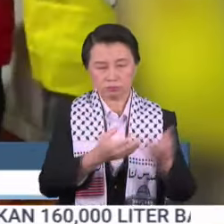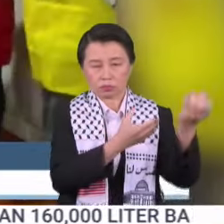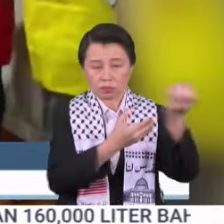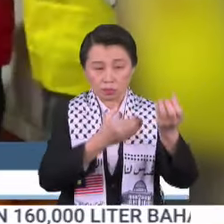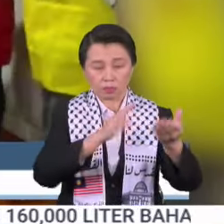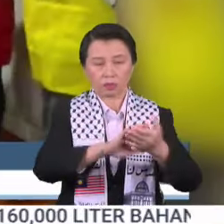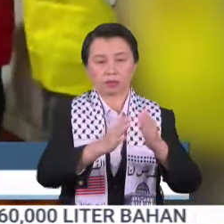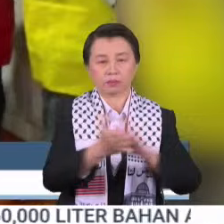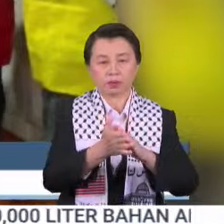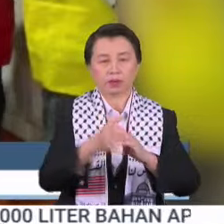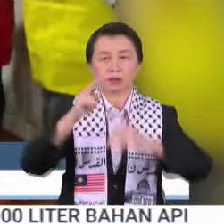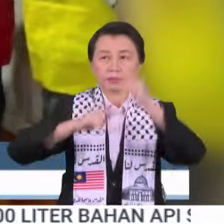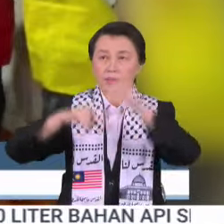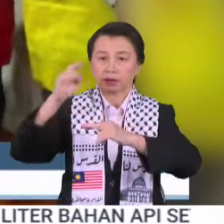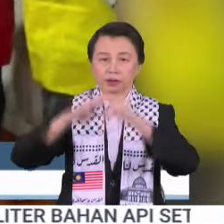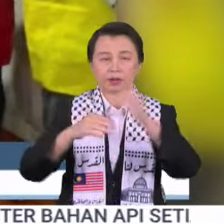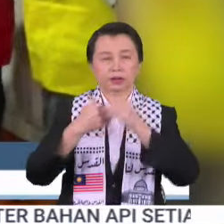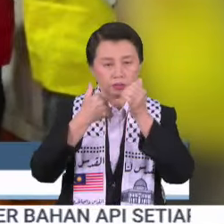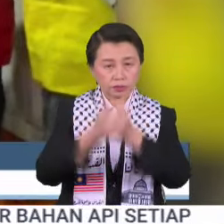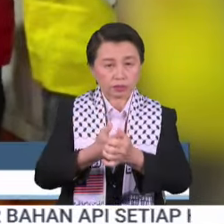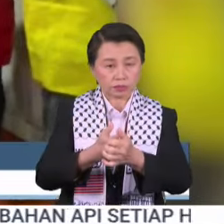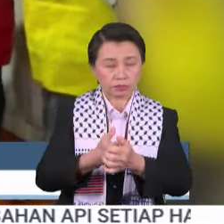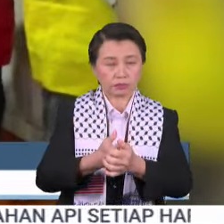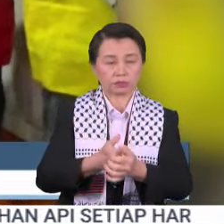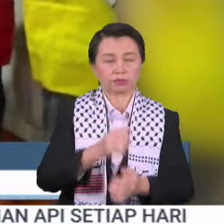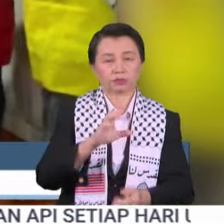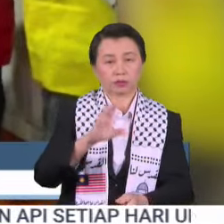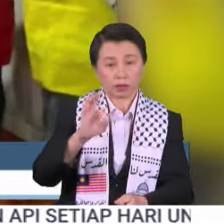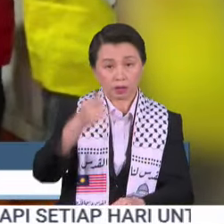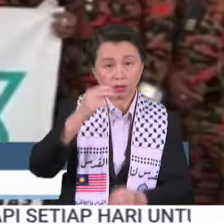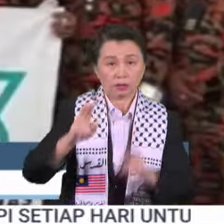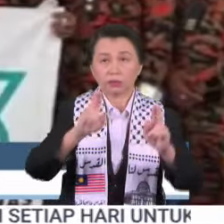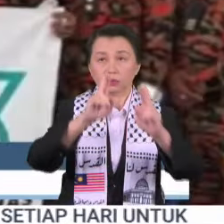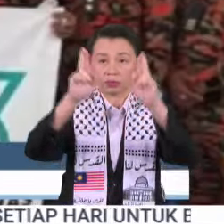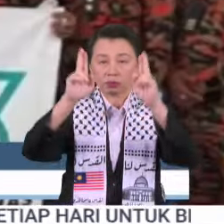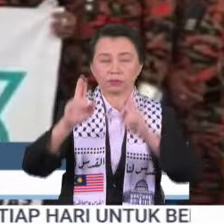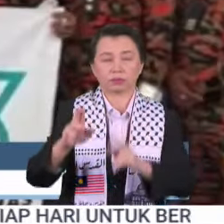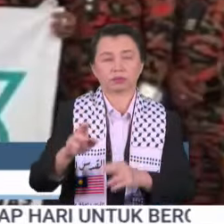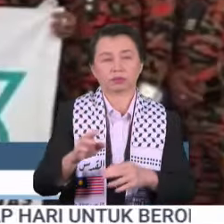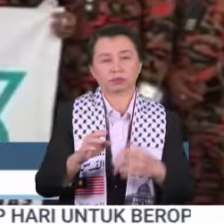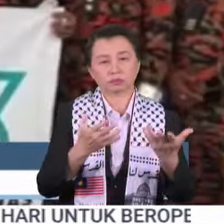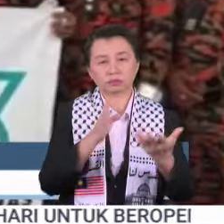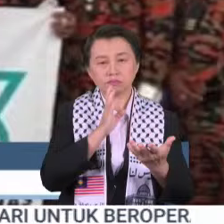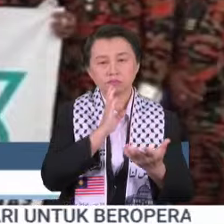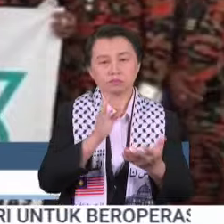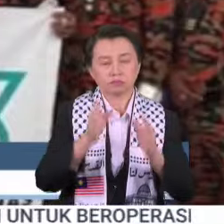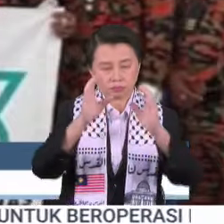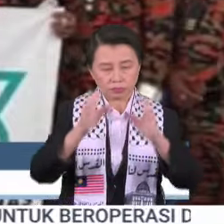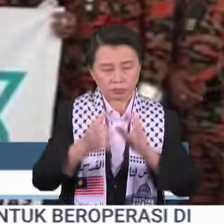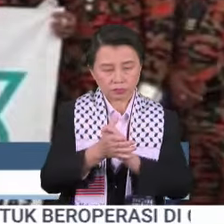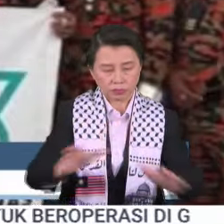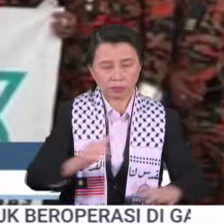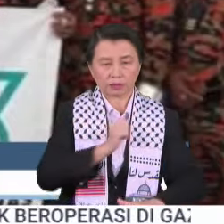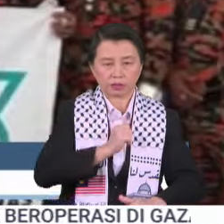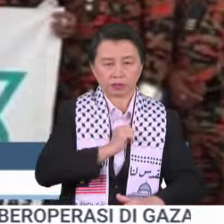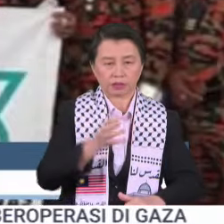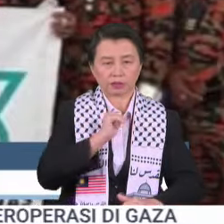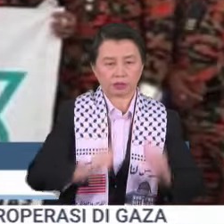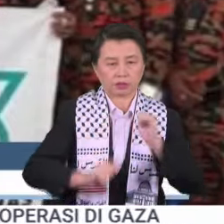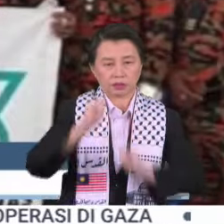komuniti, binaan bangunan yang mematuhi peraturan, peranan unit udara bomba di Miri, tata cara menyelamatkan diri serta